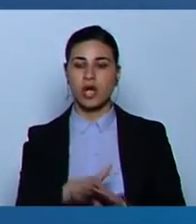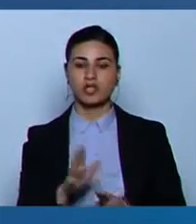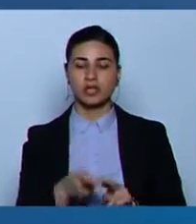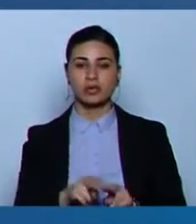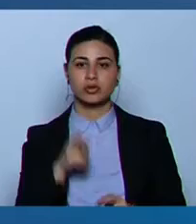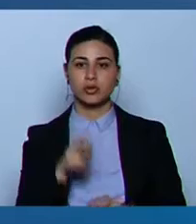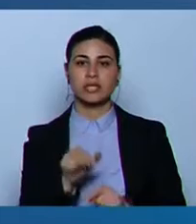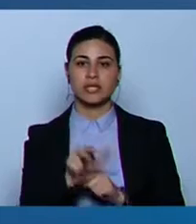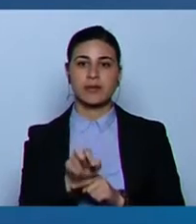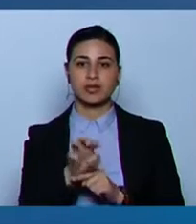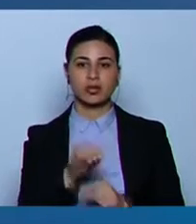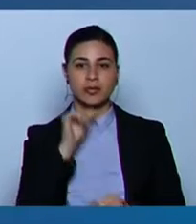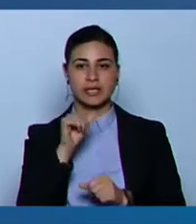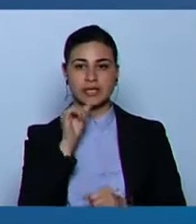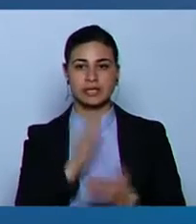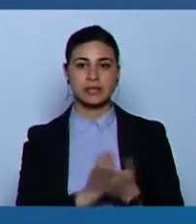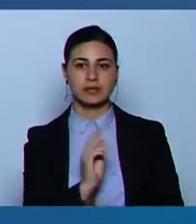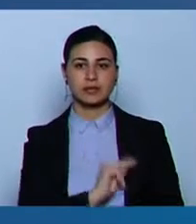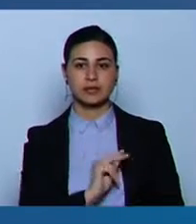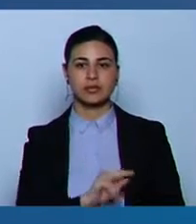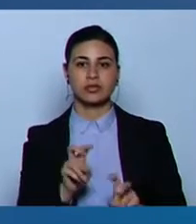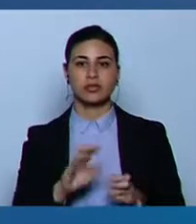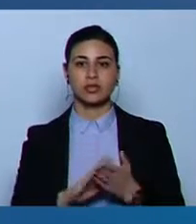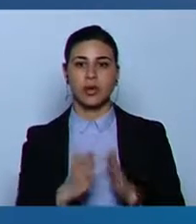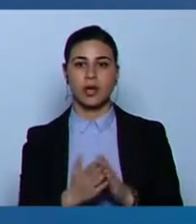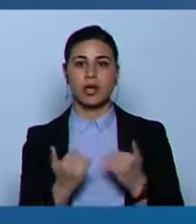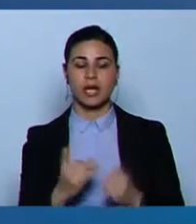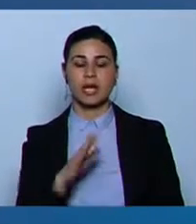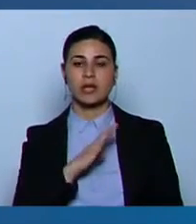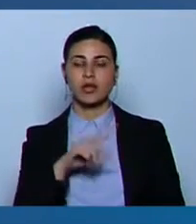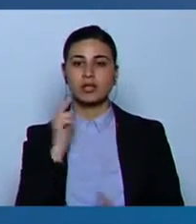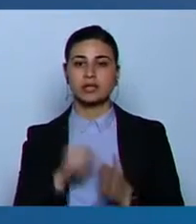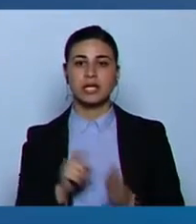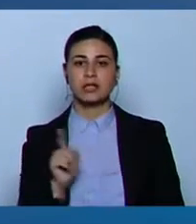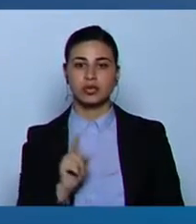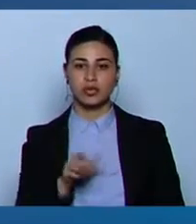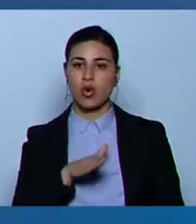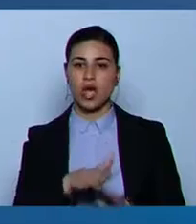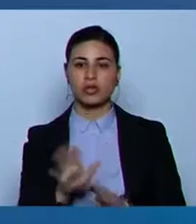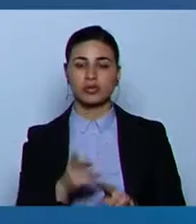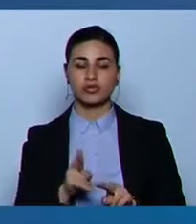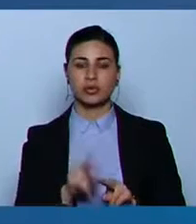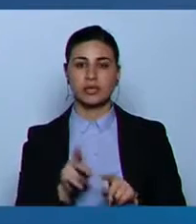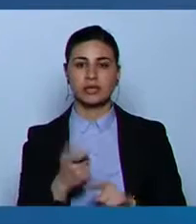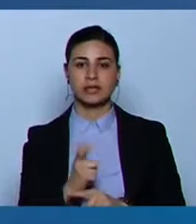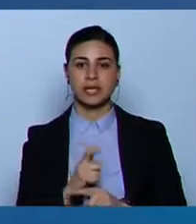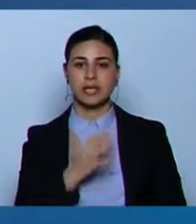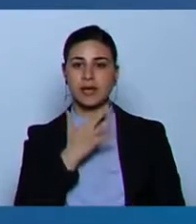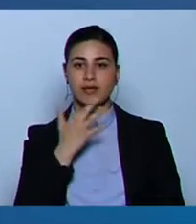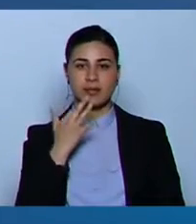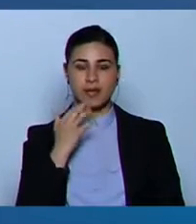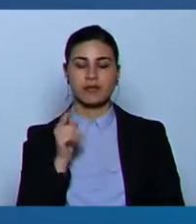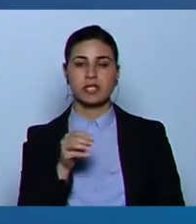ეს 2013-14 წლის სტრატეგიის მდგომარეობა? ეხლა დადგა საკითხი რომ რადგან არ შესრულდა ის და ასეთი უზარმაზარი